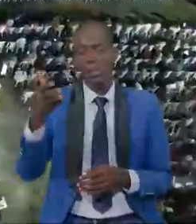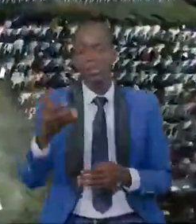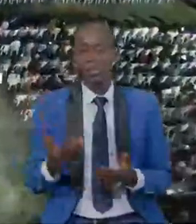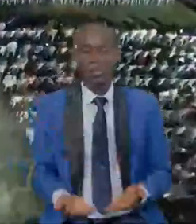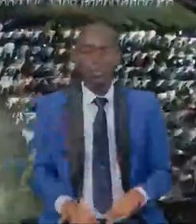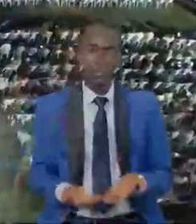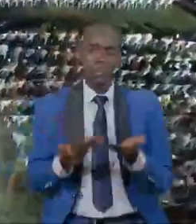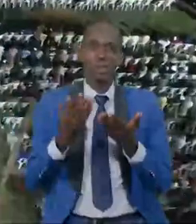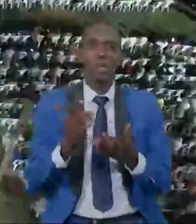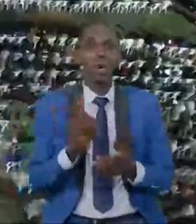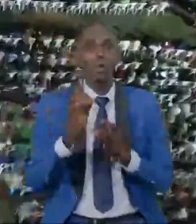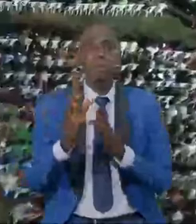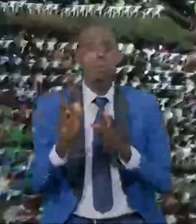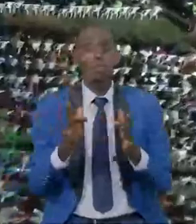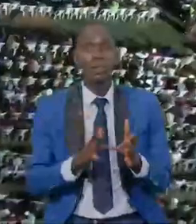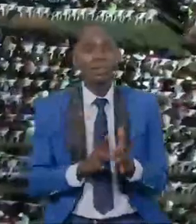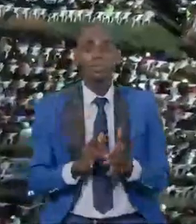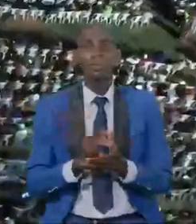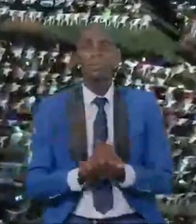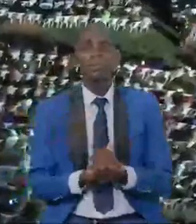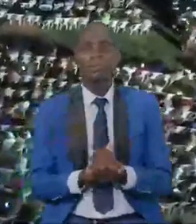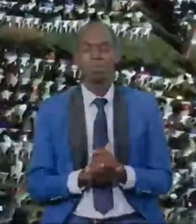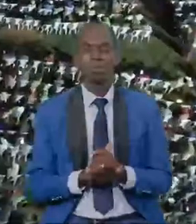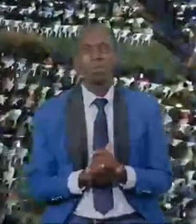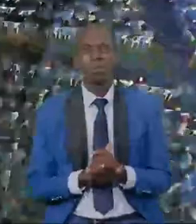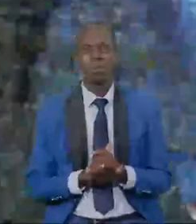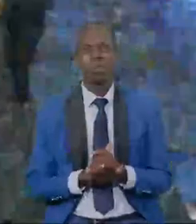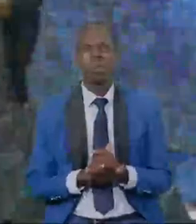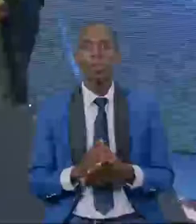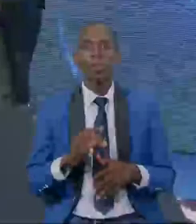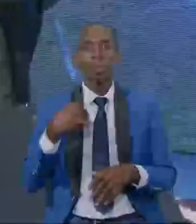Que le Dieu de nos pères a ressuscité Jésus.